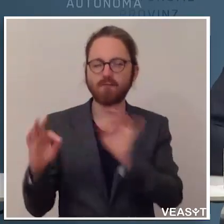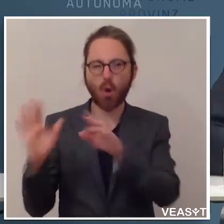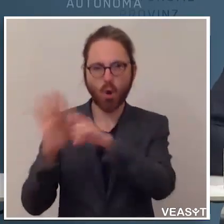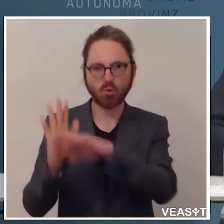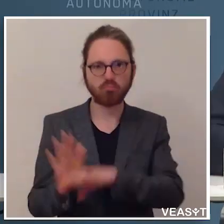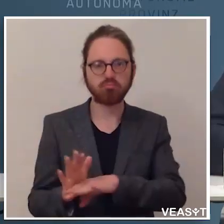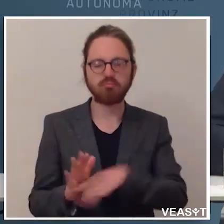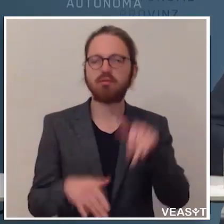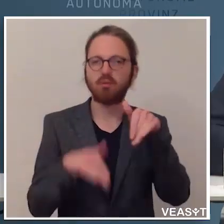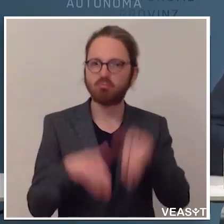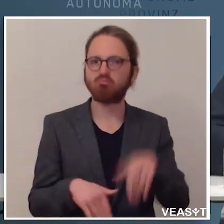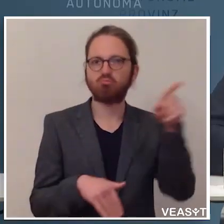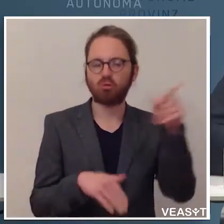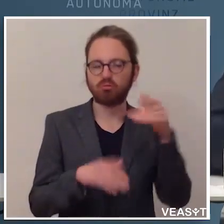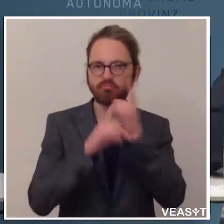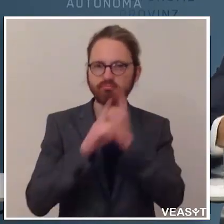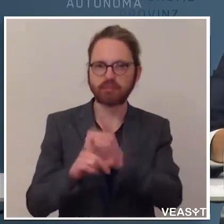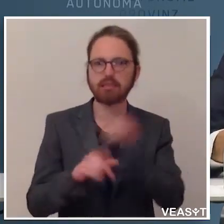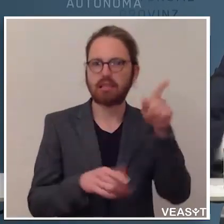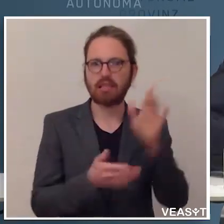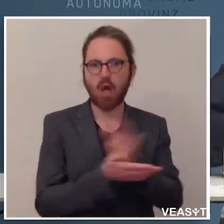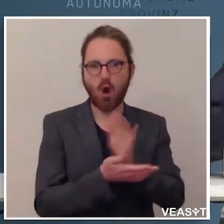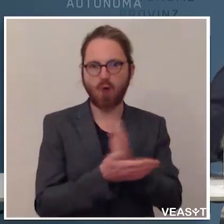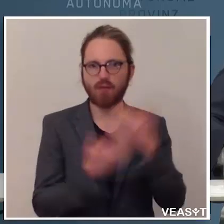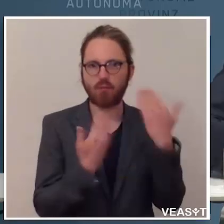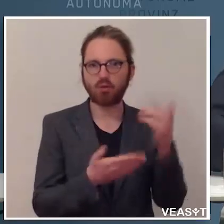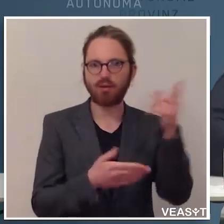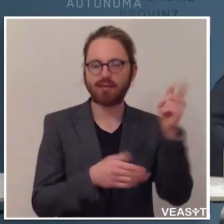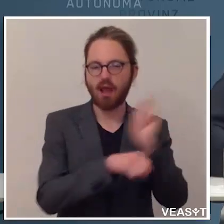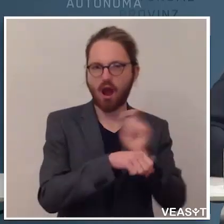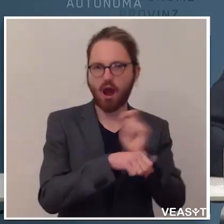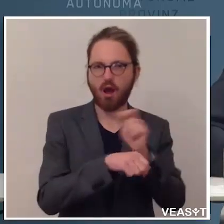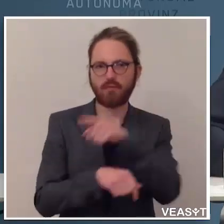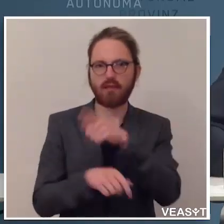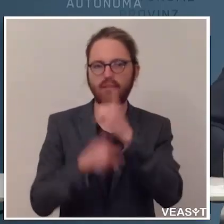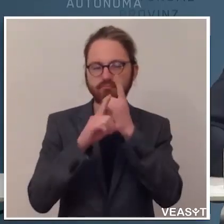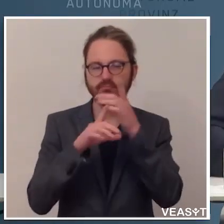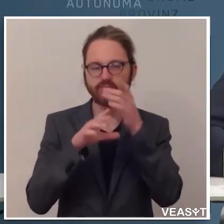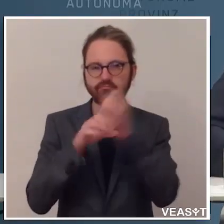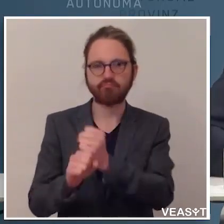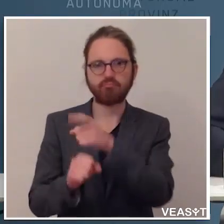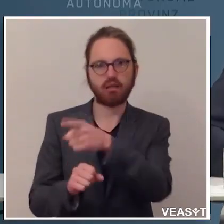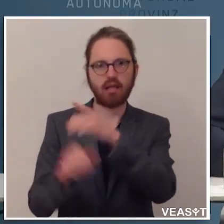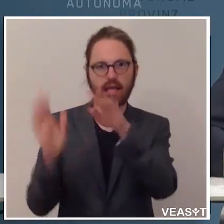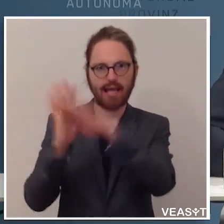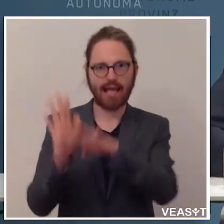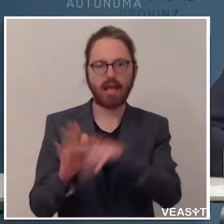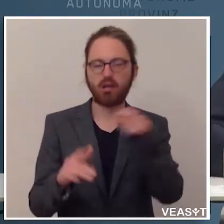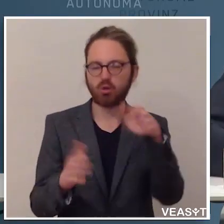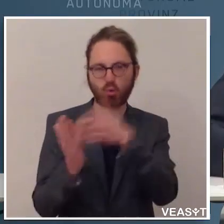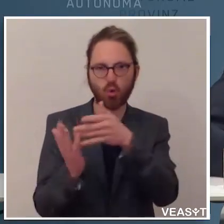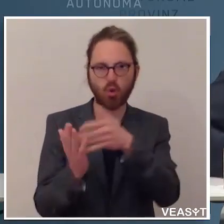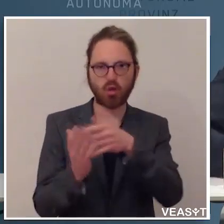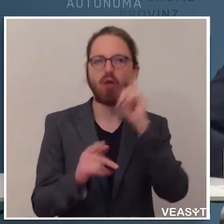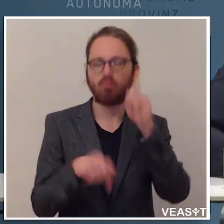Ordnungskräfte überwachen die Einhaltung der Regeln und gegebenenfalls, also kontrollieren das und strafen dann gegebenenfalls. Und das